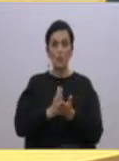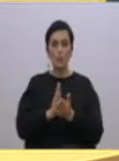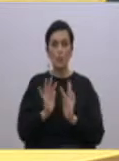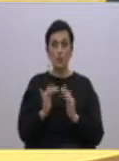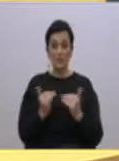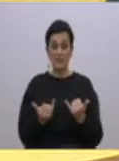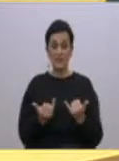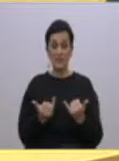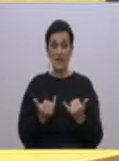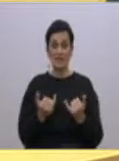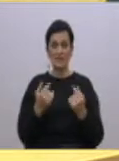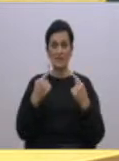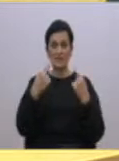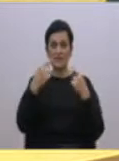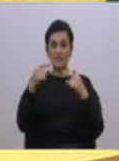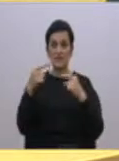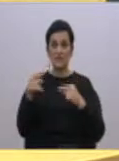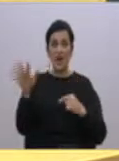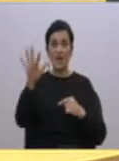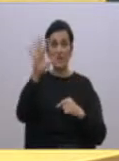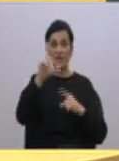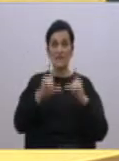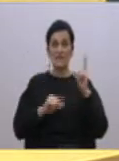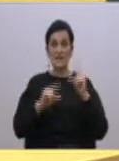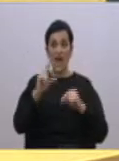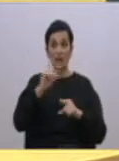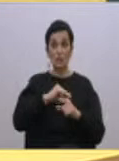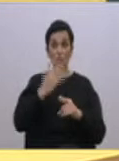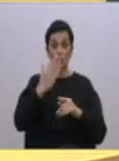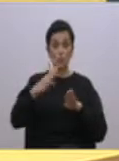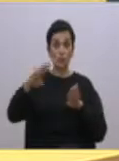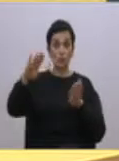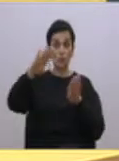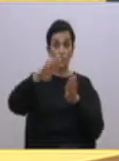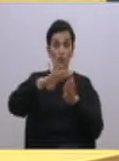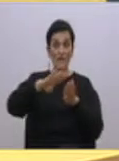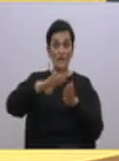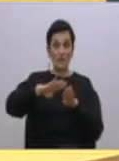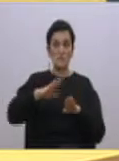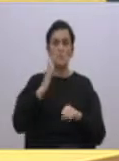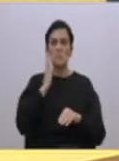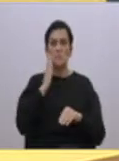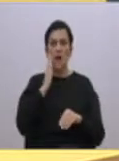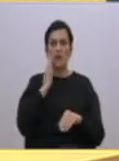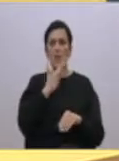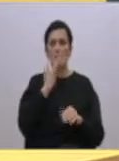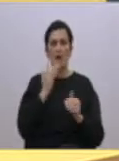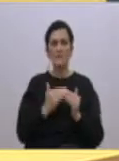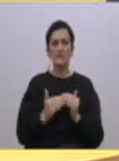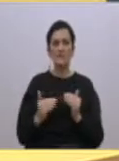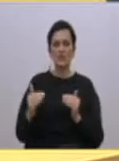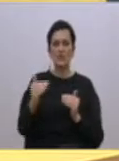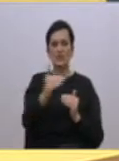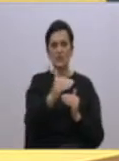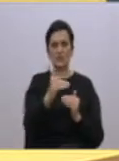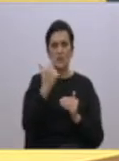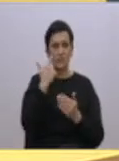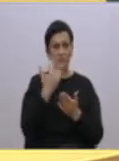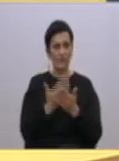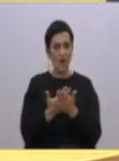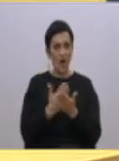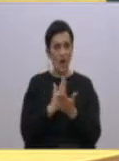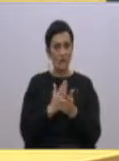დღეს სხვა ქვეყნების სტატისტიკის ამსახურებს თუ შევედრებით, მართლაც ძალიან ბევრად წინ ვართ ამ თვალსაზრისით.